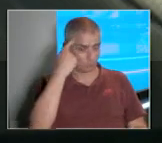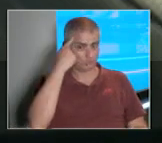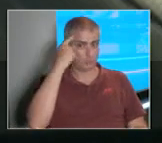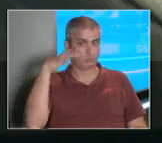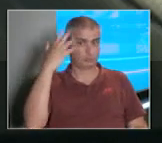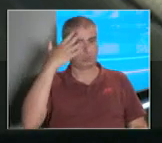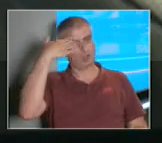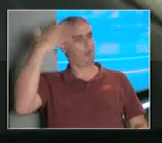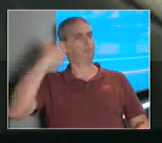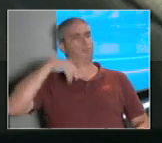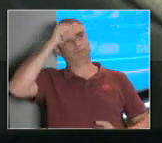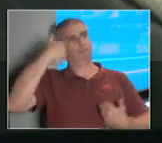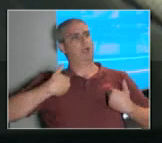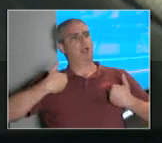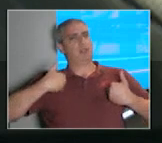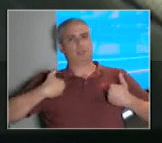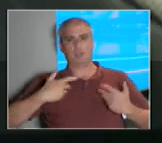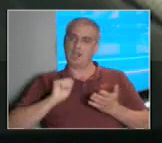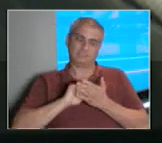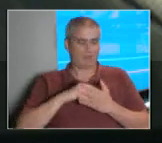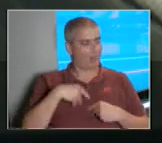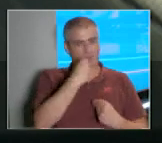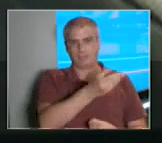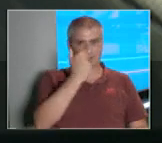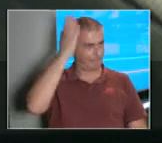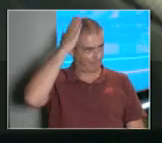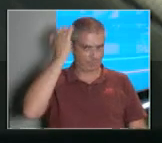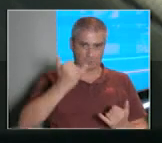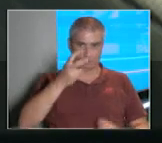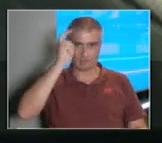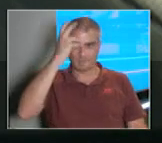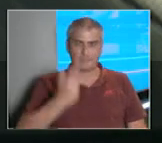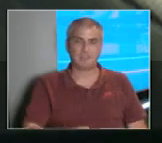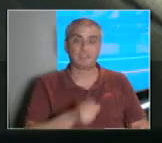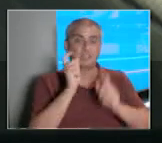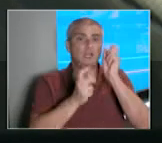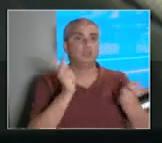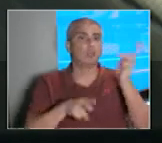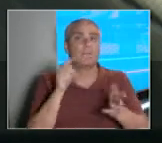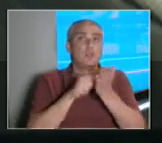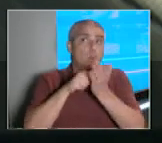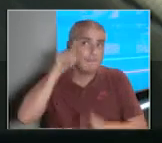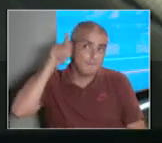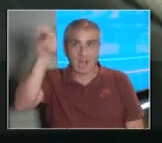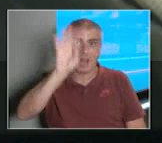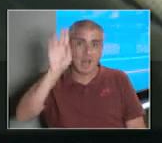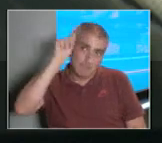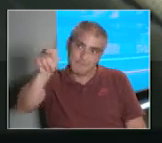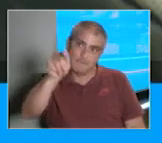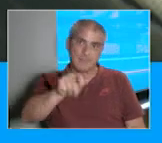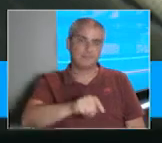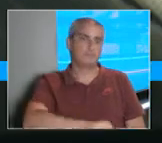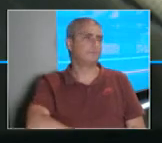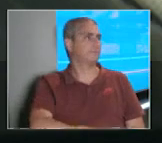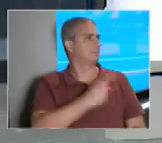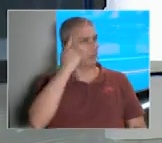שתהיה תהילה, יוקרה, חסך לחלוק את זה עם מישהו אחר, רז עם בנט, עכשיו בני גן. תגיד, אנשים מתו בגלל זה. ההפגנה, האירועים, לא